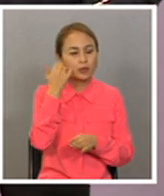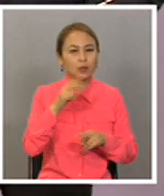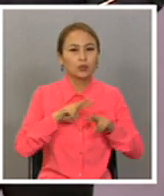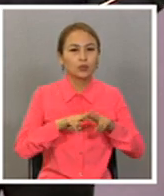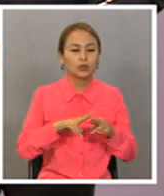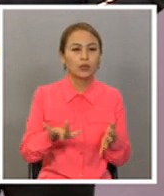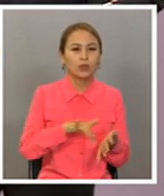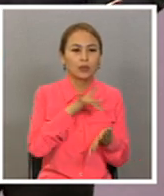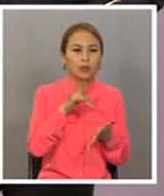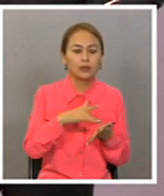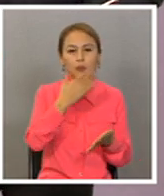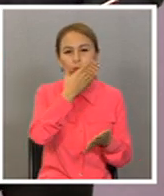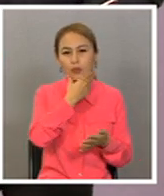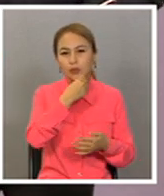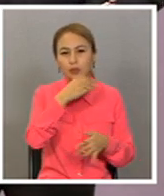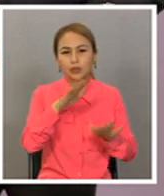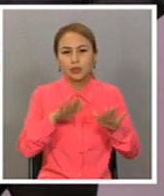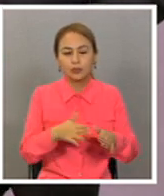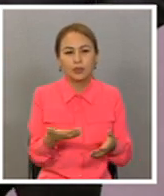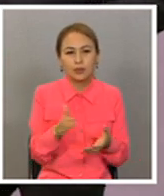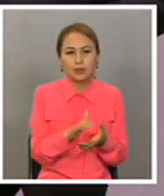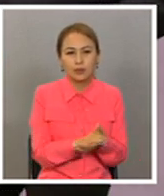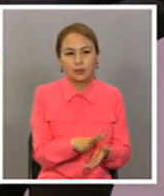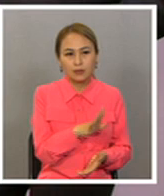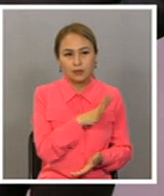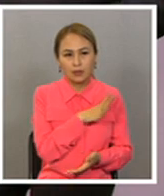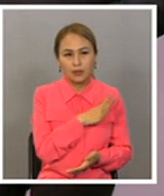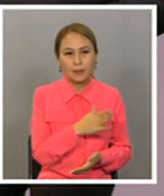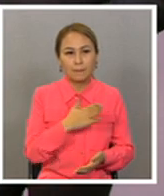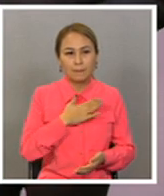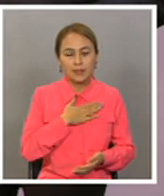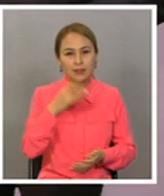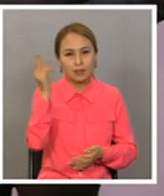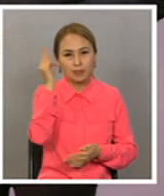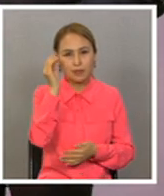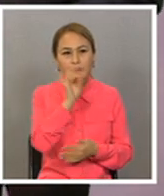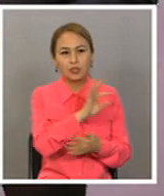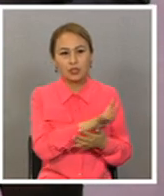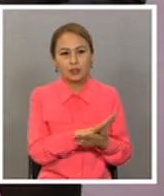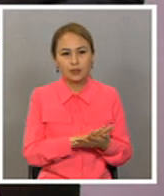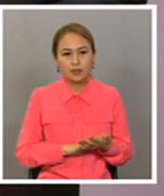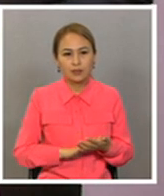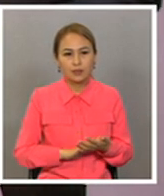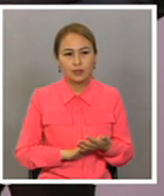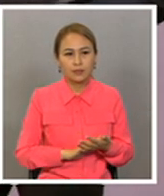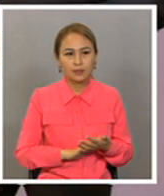қаласының көрнекті жерлерімен таныстыңдар. Біз сабағымызды жалғастырамыз.